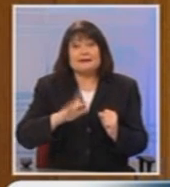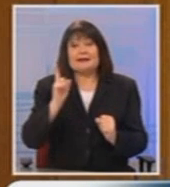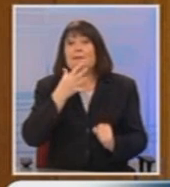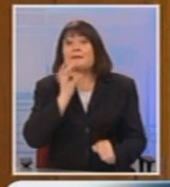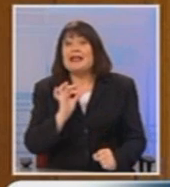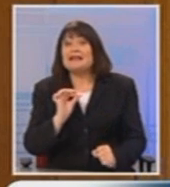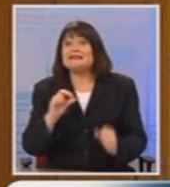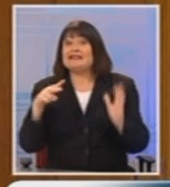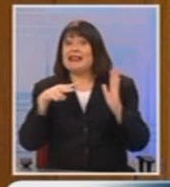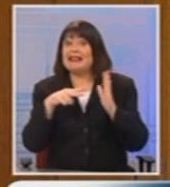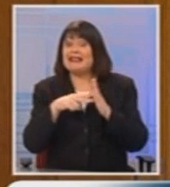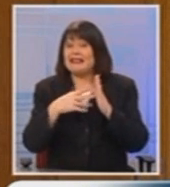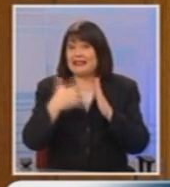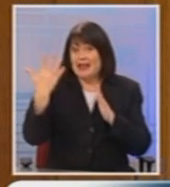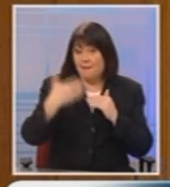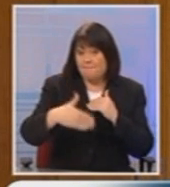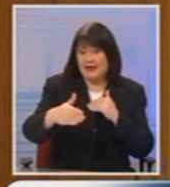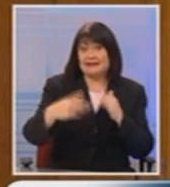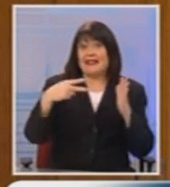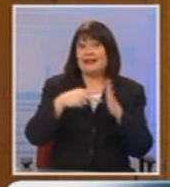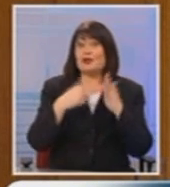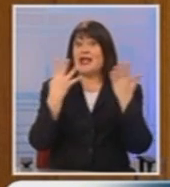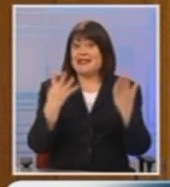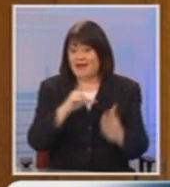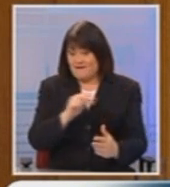το 2015 με το 2009